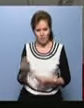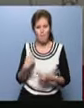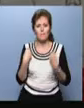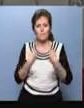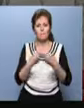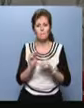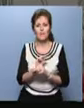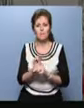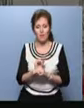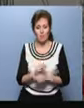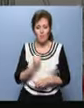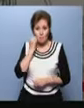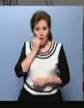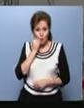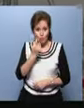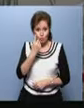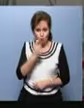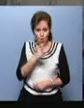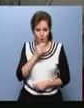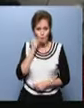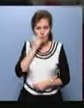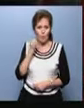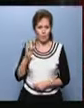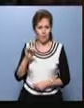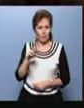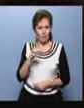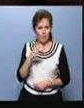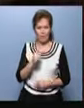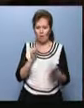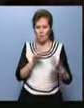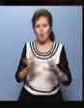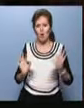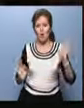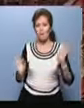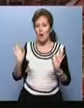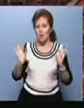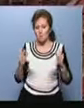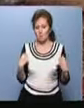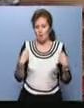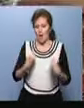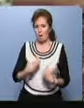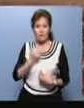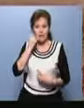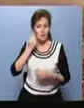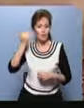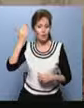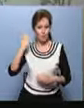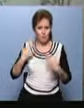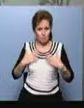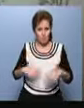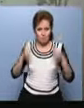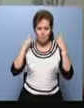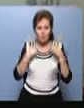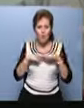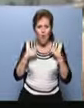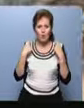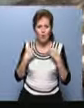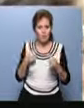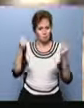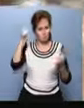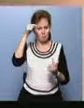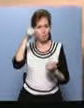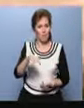свои 100 лет бабушка Наташа еще не прочь помодничать и перемерить пару винтажных платьев и платок к наряду подобрать. Этот яркий нравится тебе,